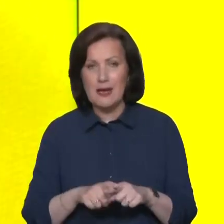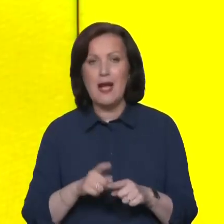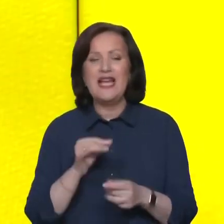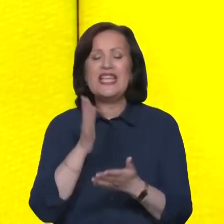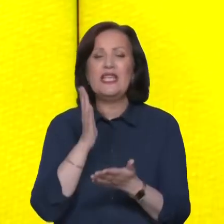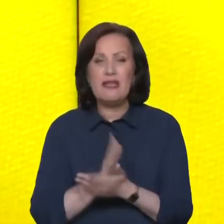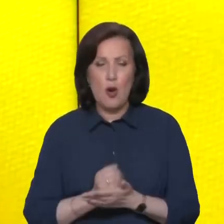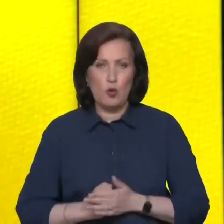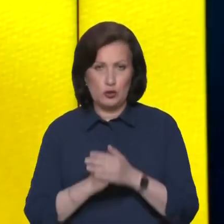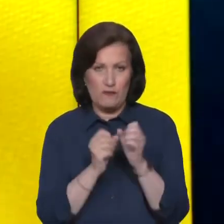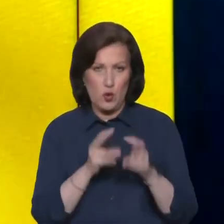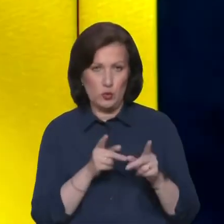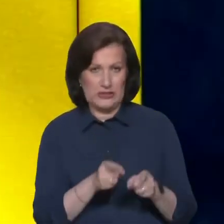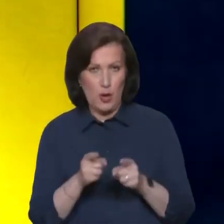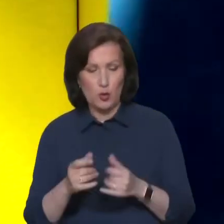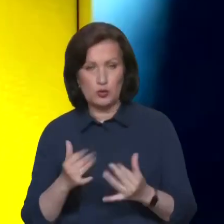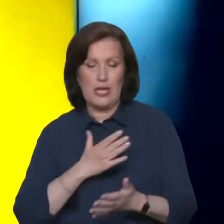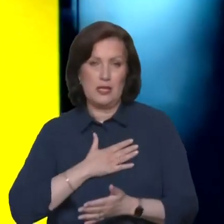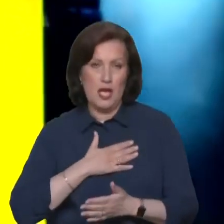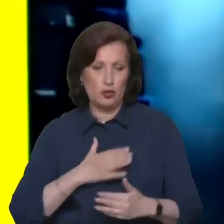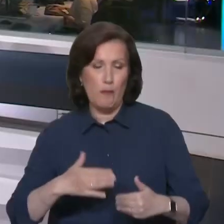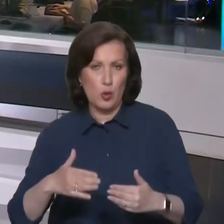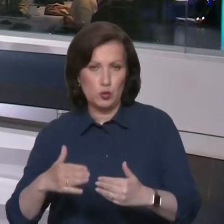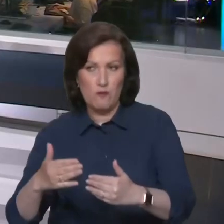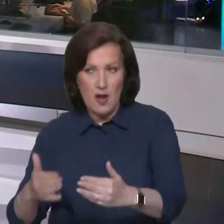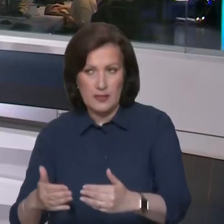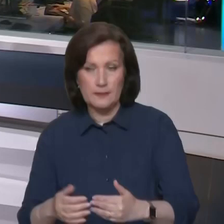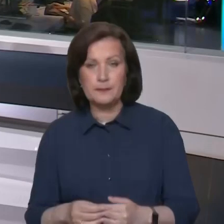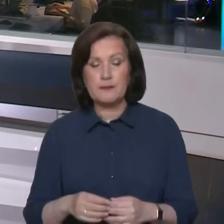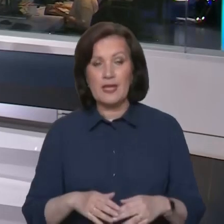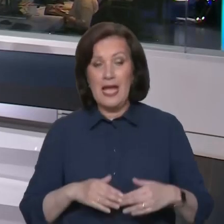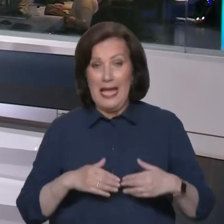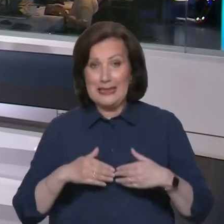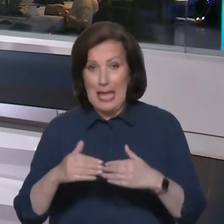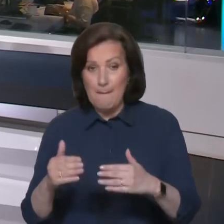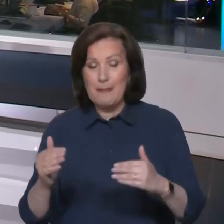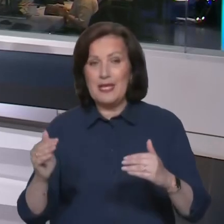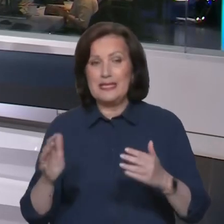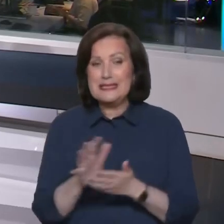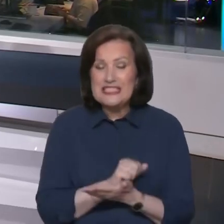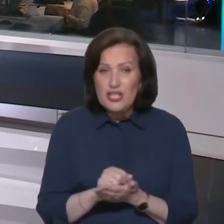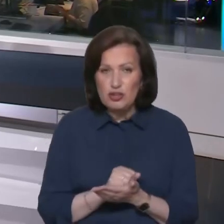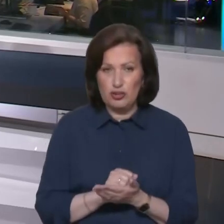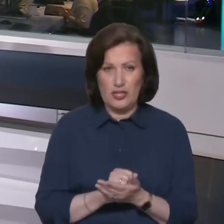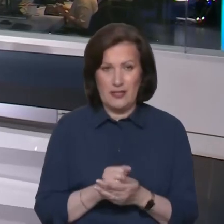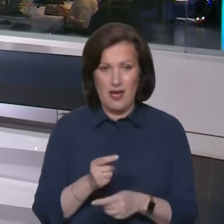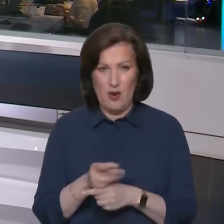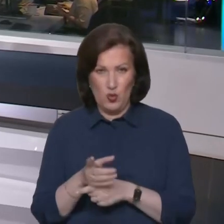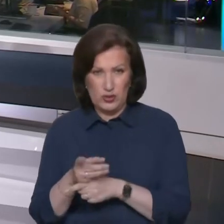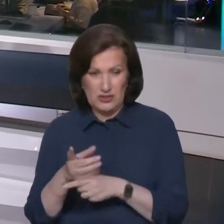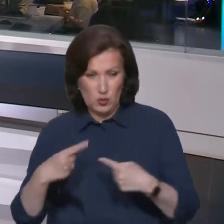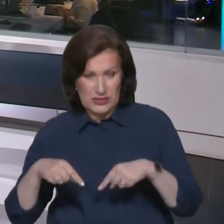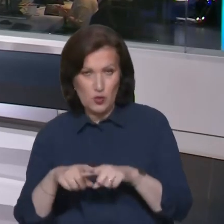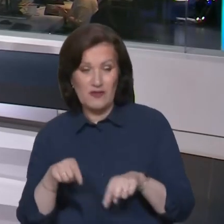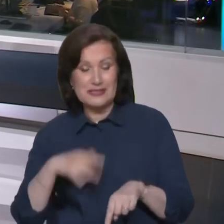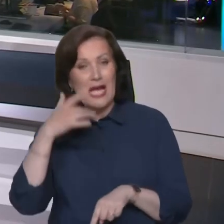кажучи, і є основною загрозою для нашого просування. Так от, темпи знищення ось, власне, артилерійських установок за